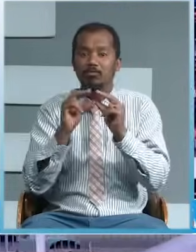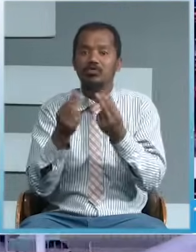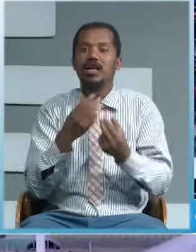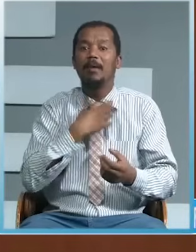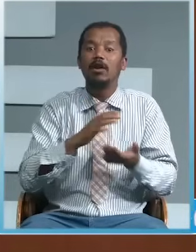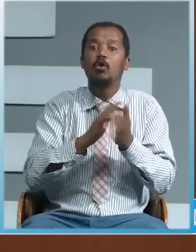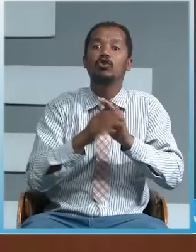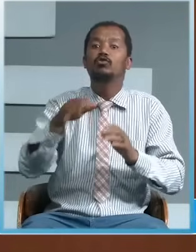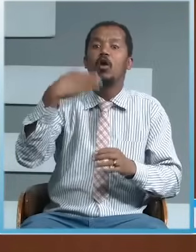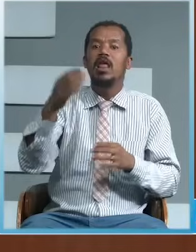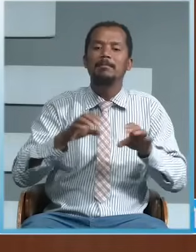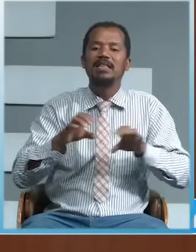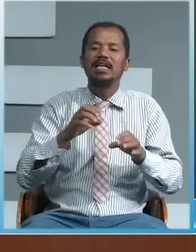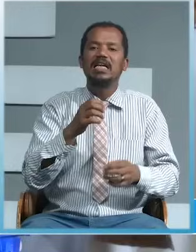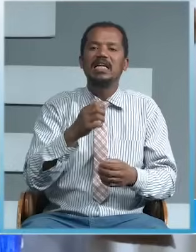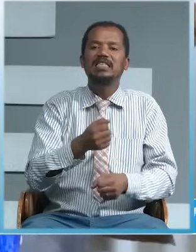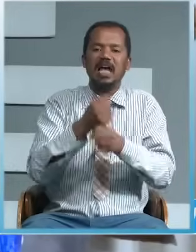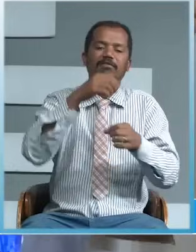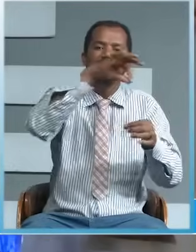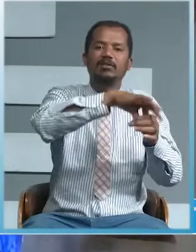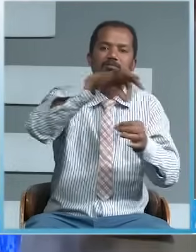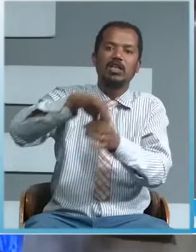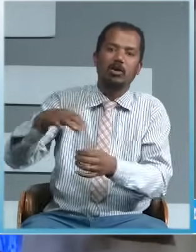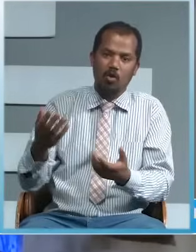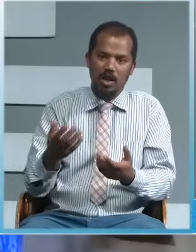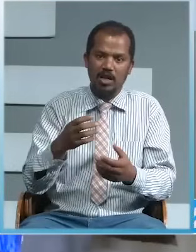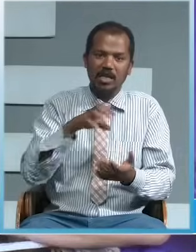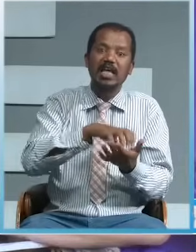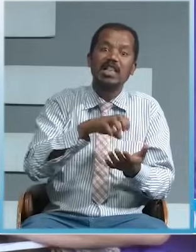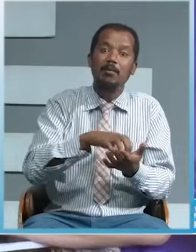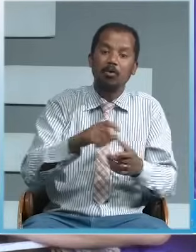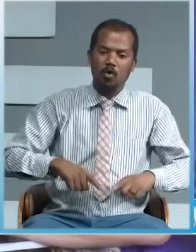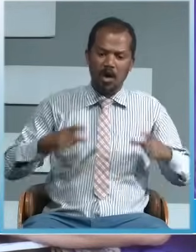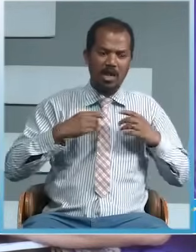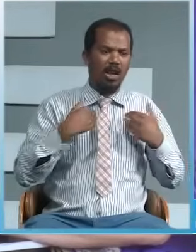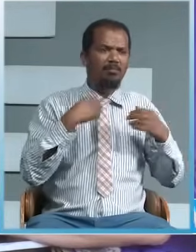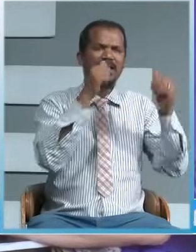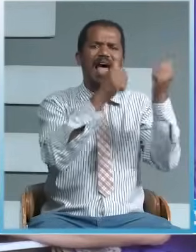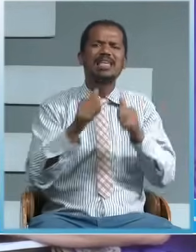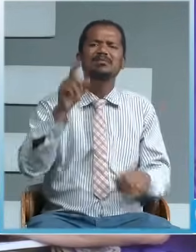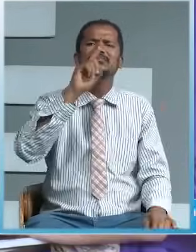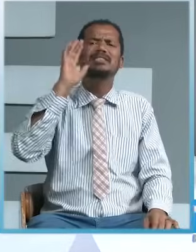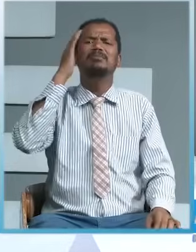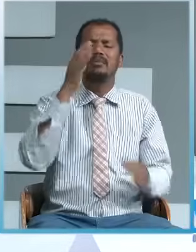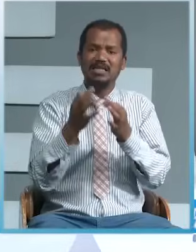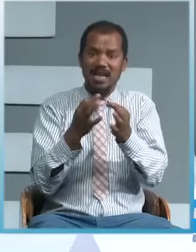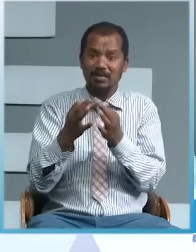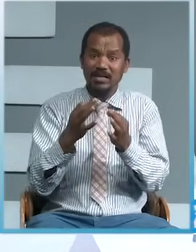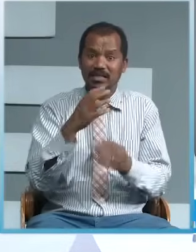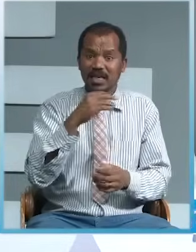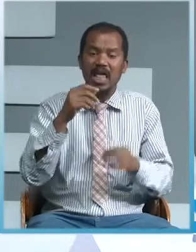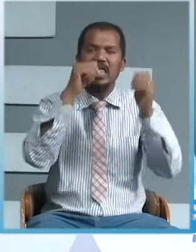አባል ከሆነች በኋላ በተደረገ ድጋፍ መተከሉን ነው የገለጹት። ከተሞች ነዋሪዎቻቸው ያሉበት ከባቢ አየር ምን እንደሚመስል